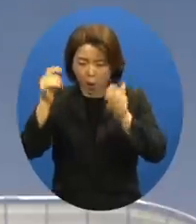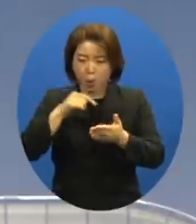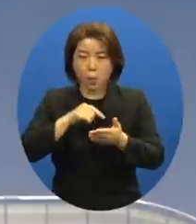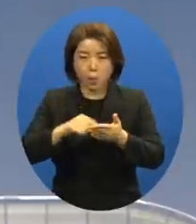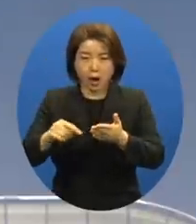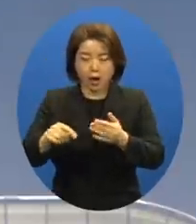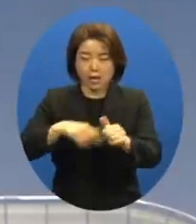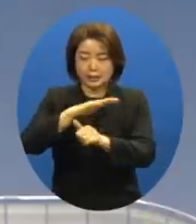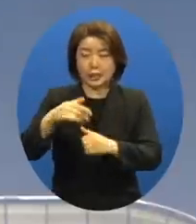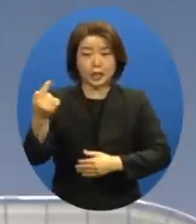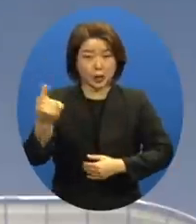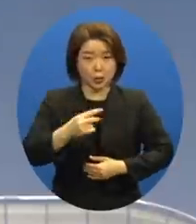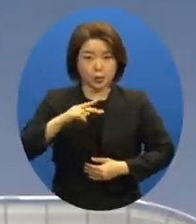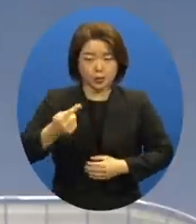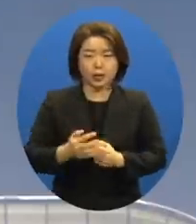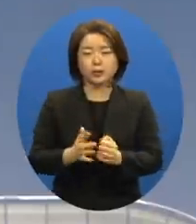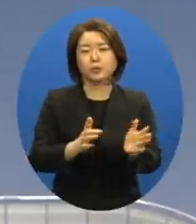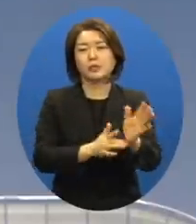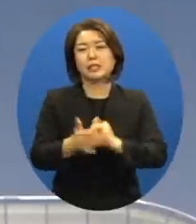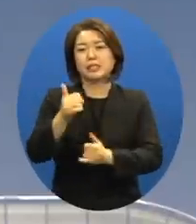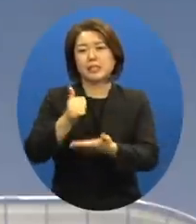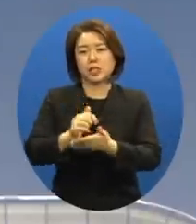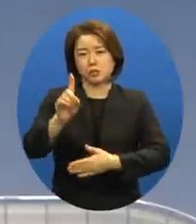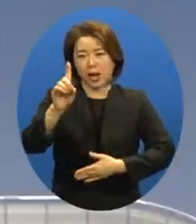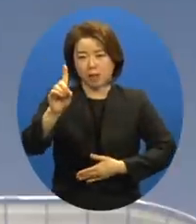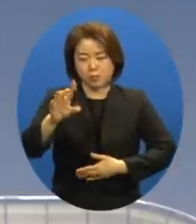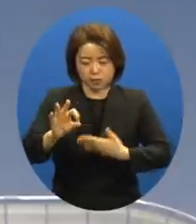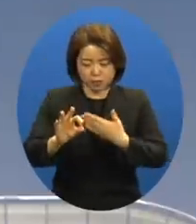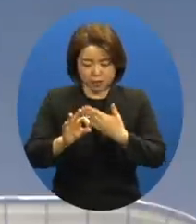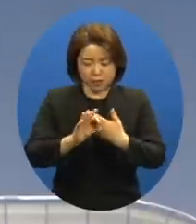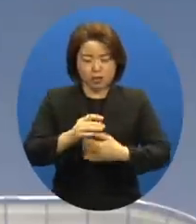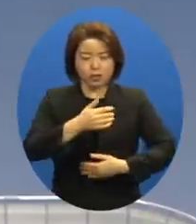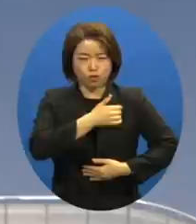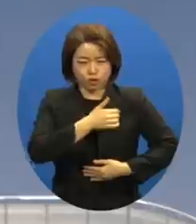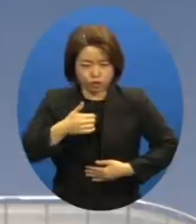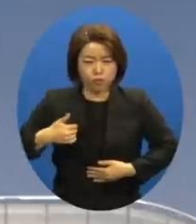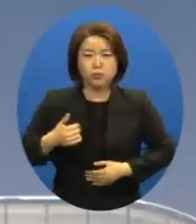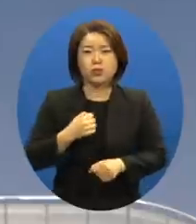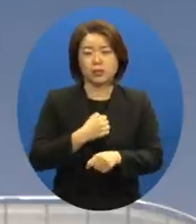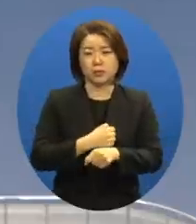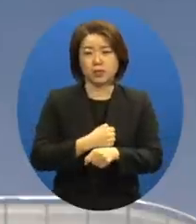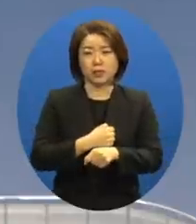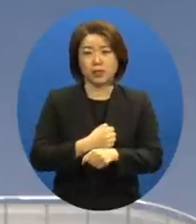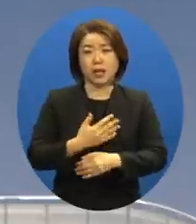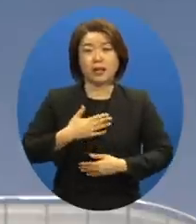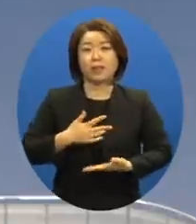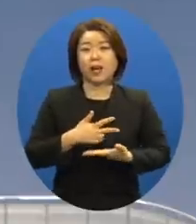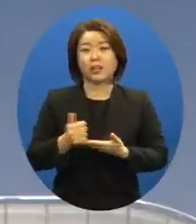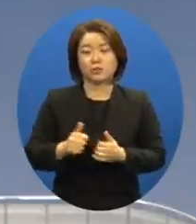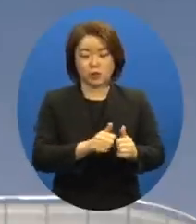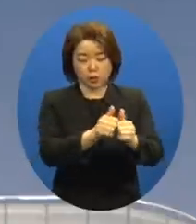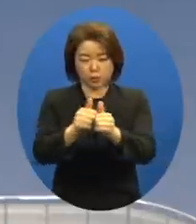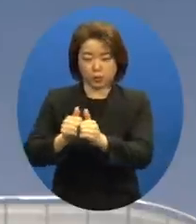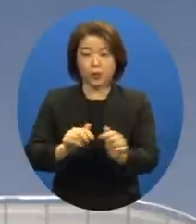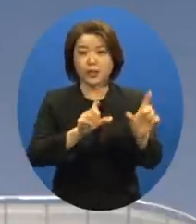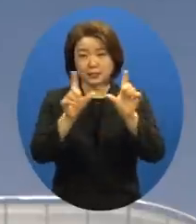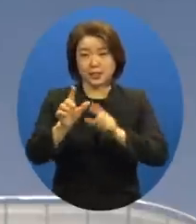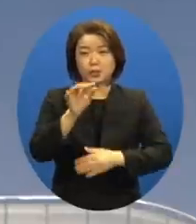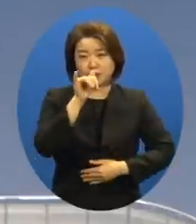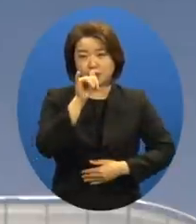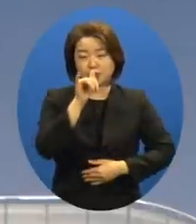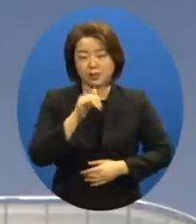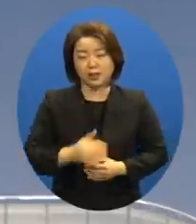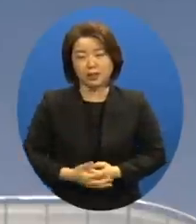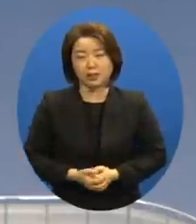올지라도 예수님 한 분이면 정말 충분합니다 저는 주님과 동행하고 살고 있습니다